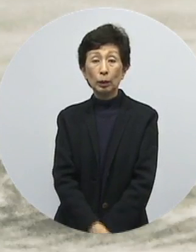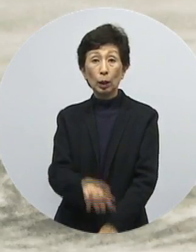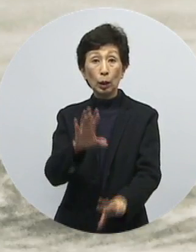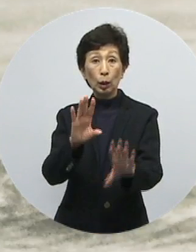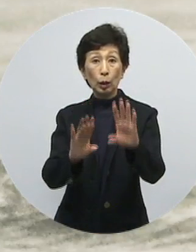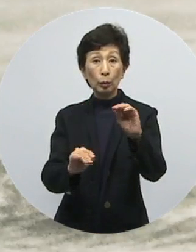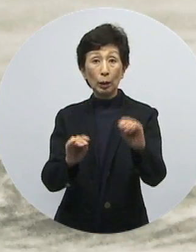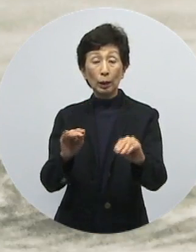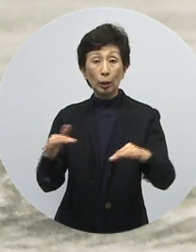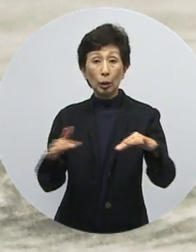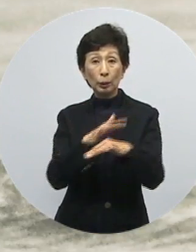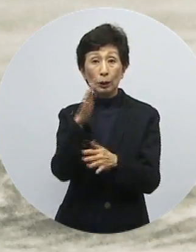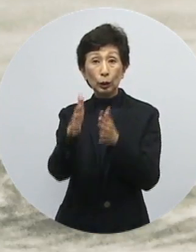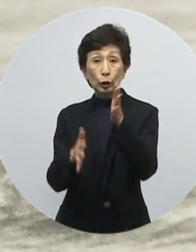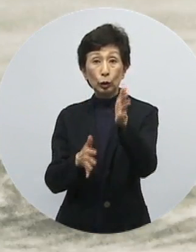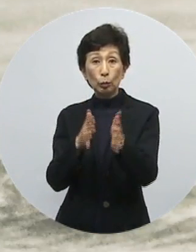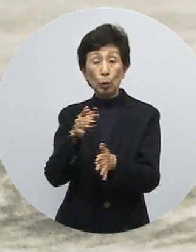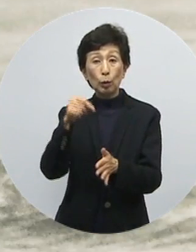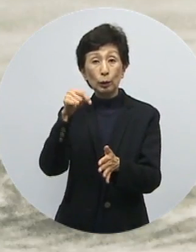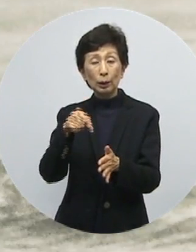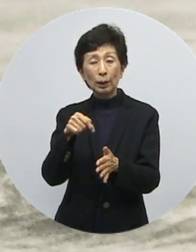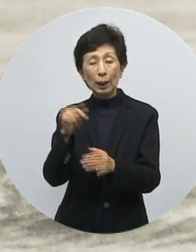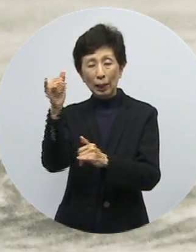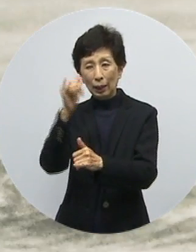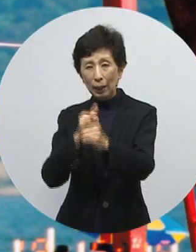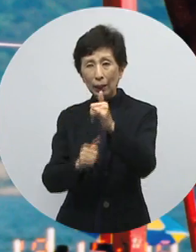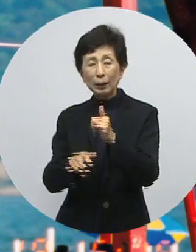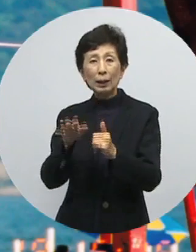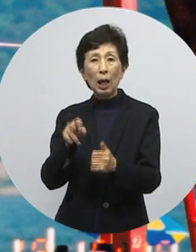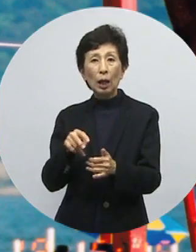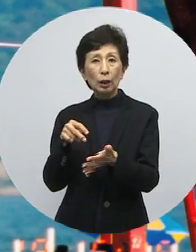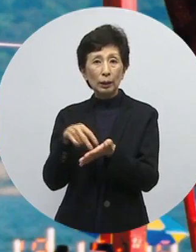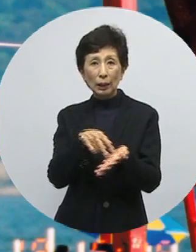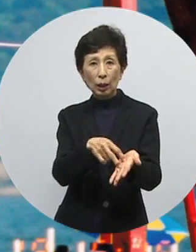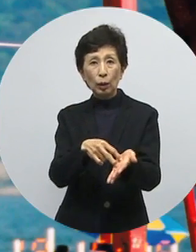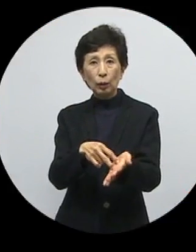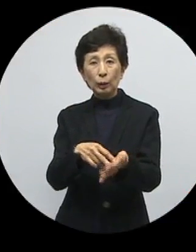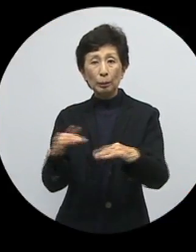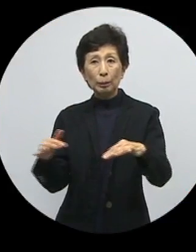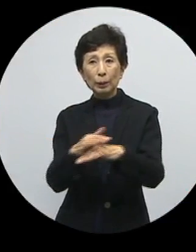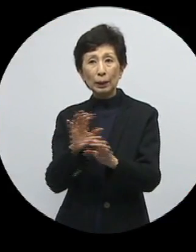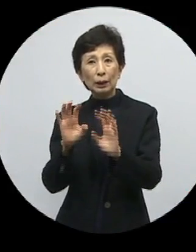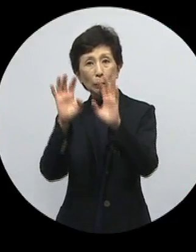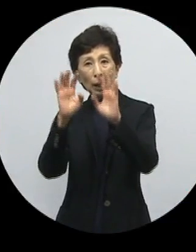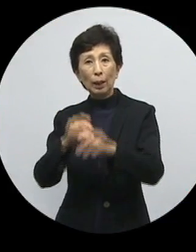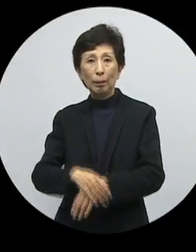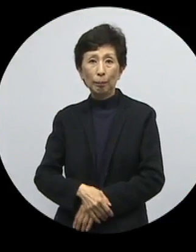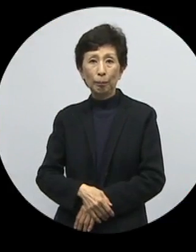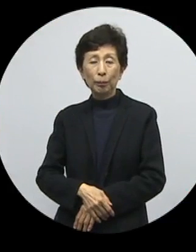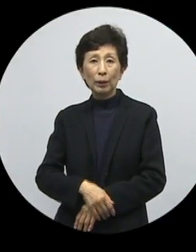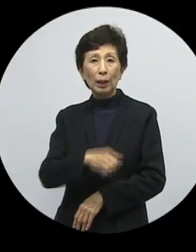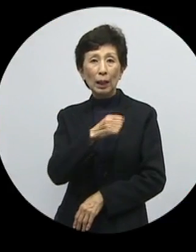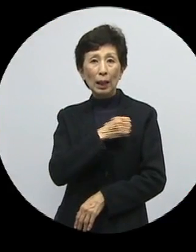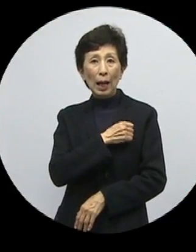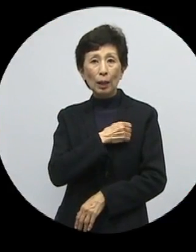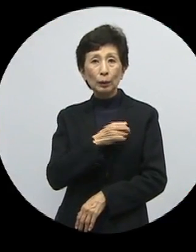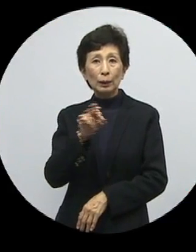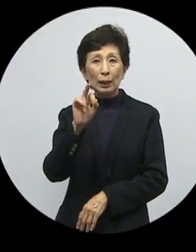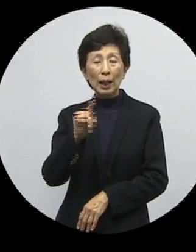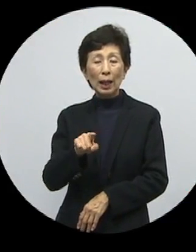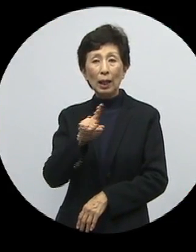のビーチスポーツの中でも歴史が深いサーフィンやビーチバレー、意外なところではライフセービング